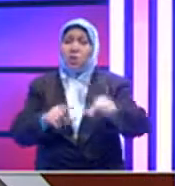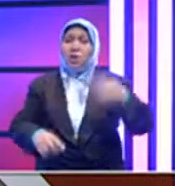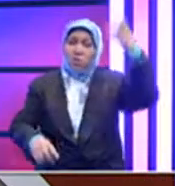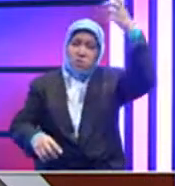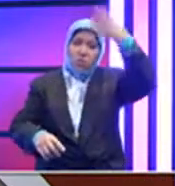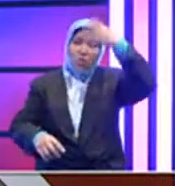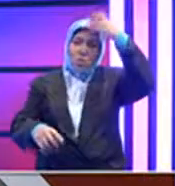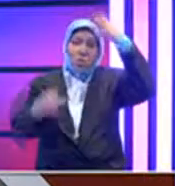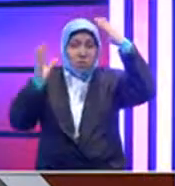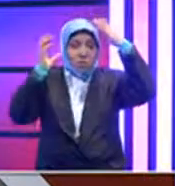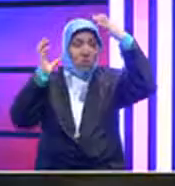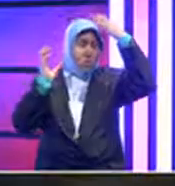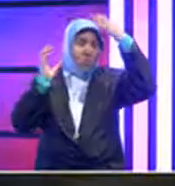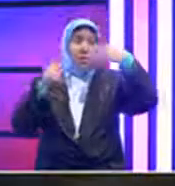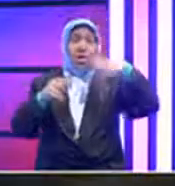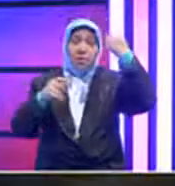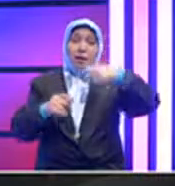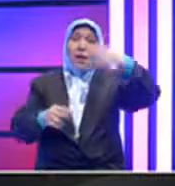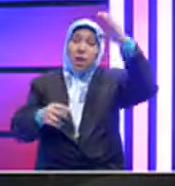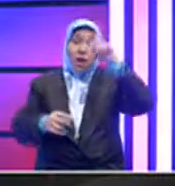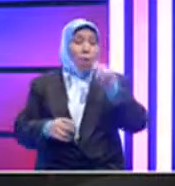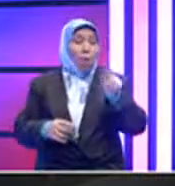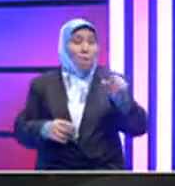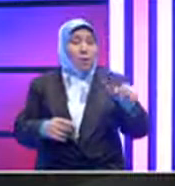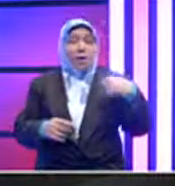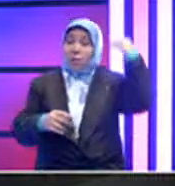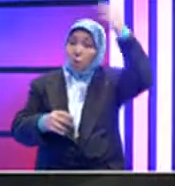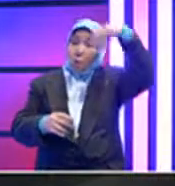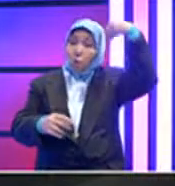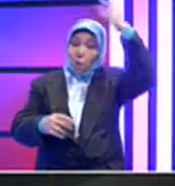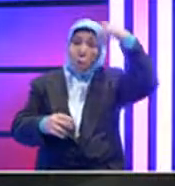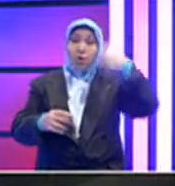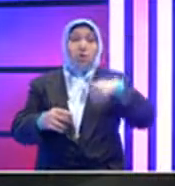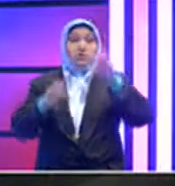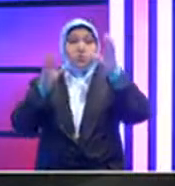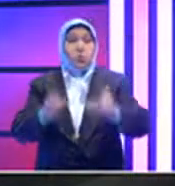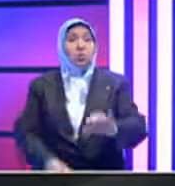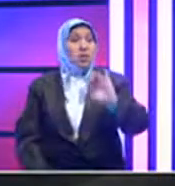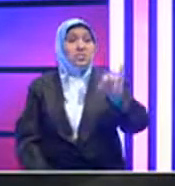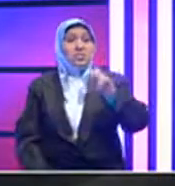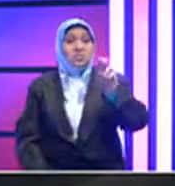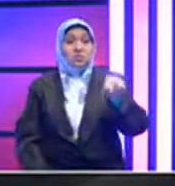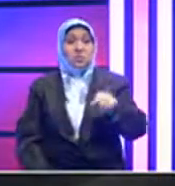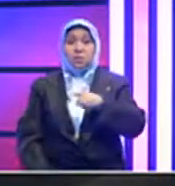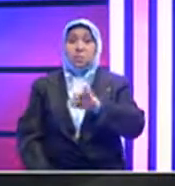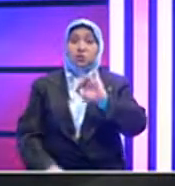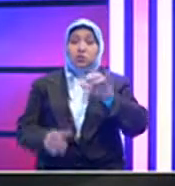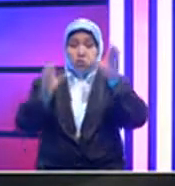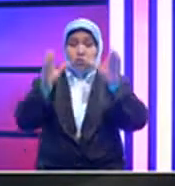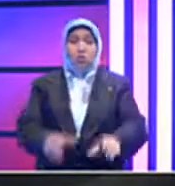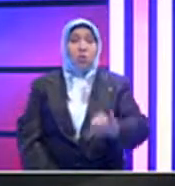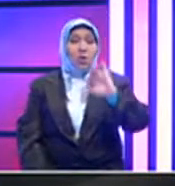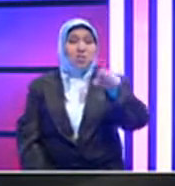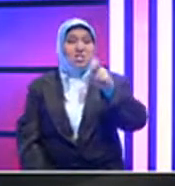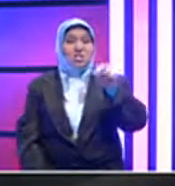ada pakai sungkup sing Ijik hadir pakai kopiah aja pakai sebana di terpakai ada bekas login segitu sebelum dengan Uji password ini bisa